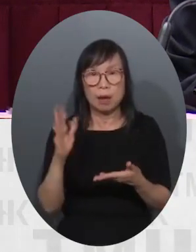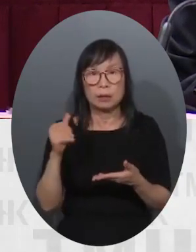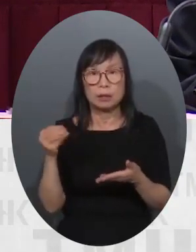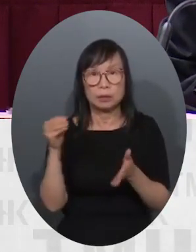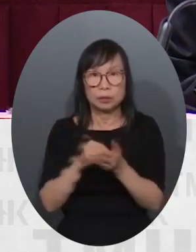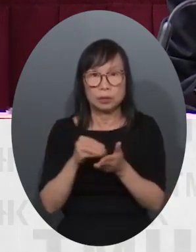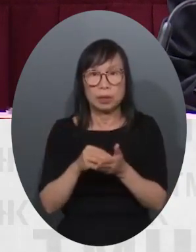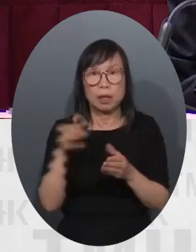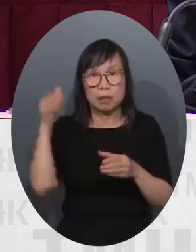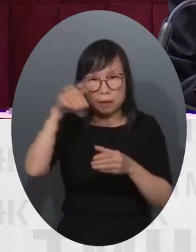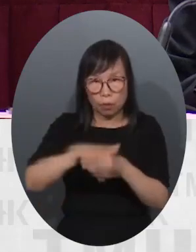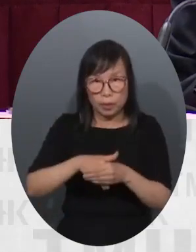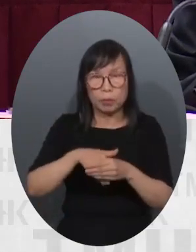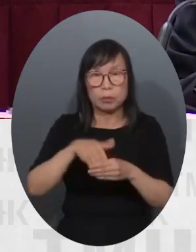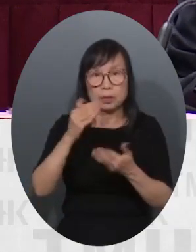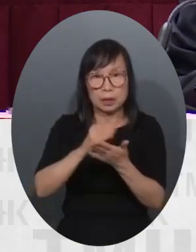議案投票程序。